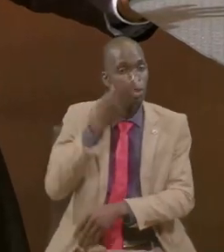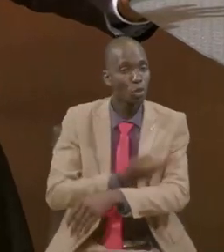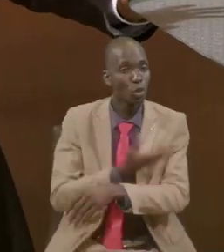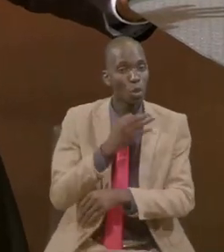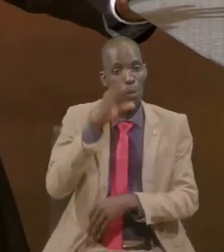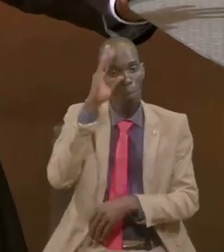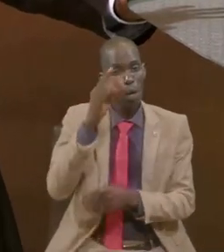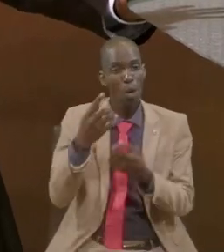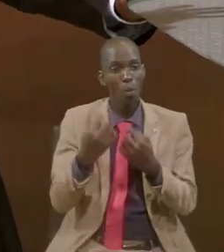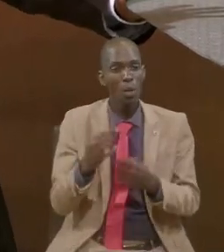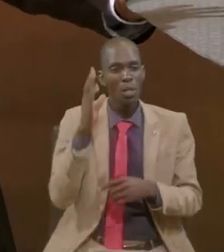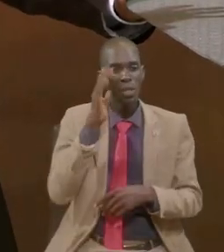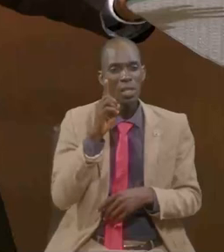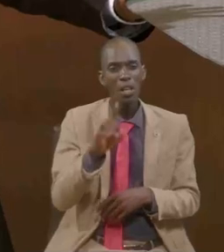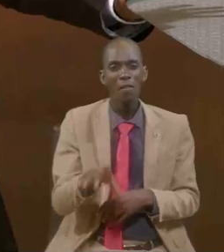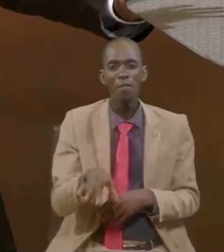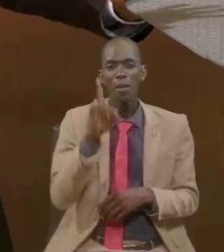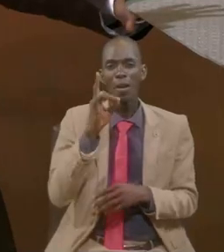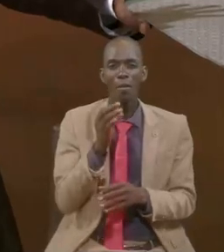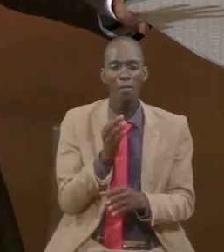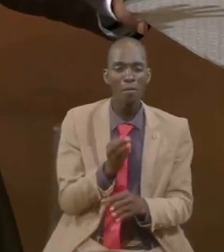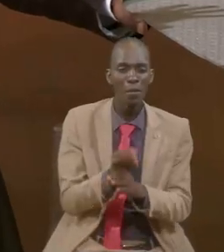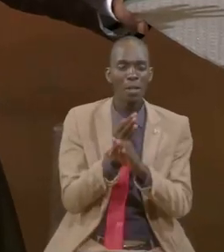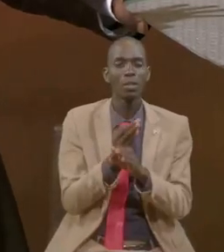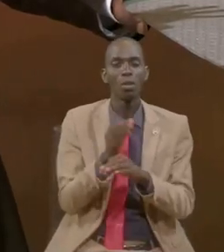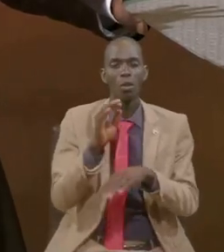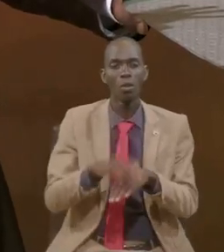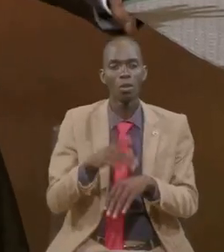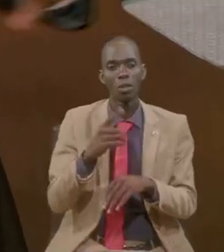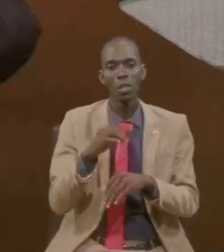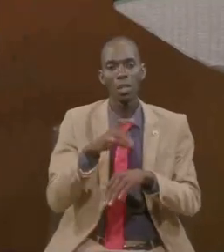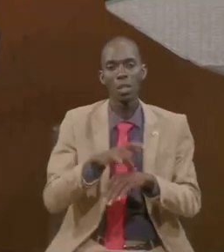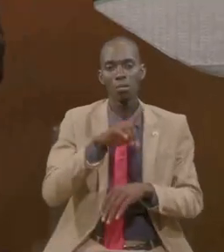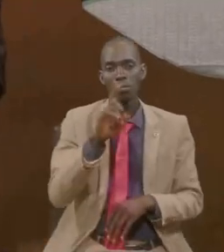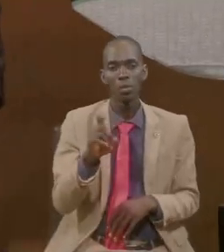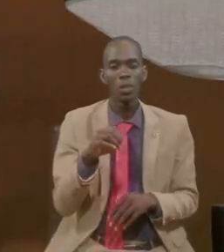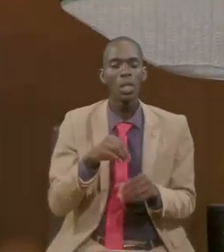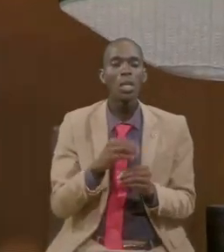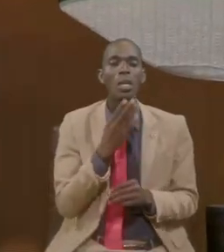de l'homme viendra, trouvera-t-il la foi, la fidélité sur la terre?